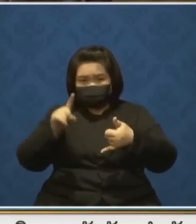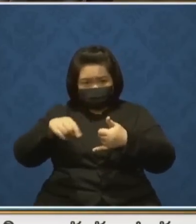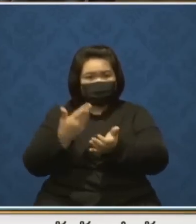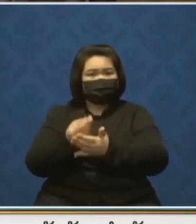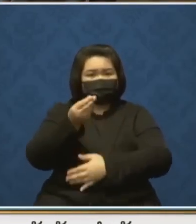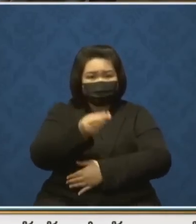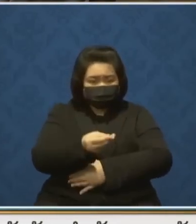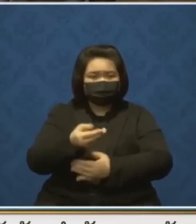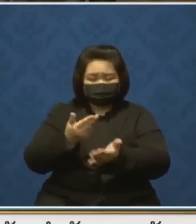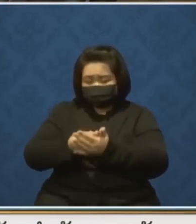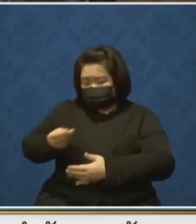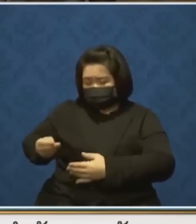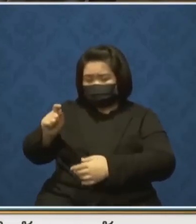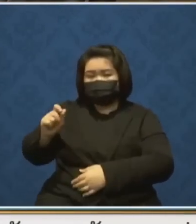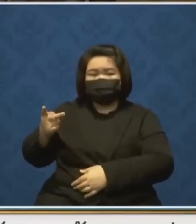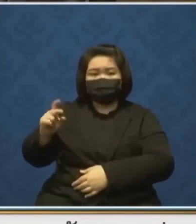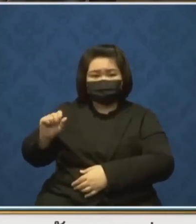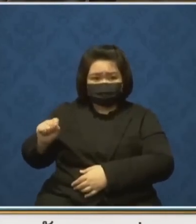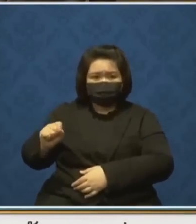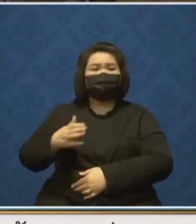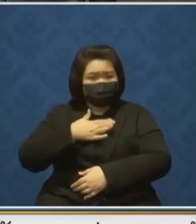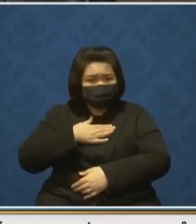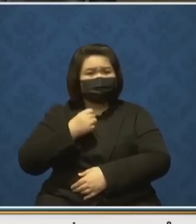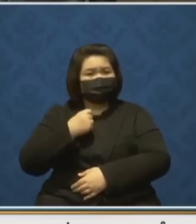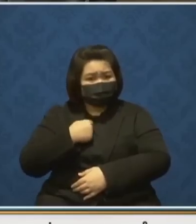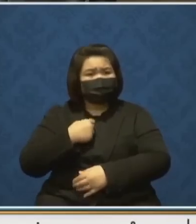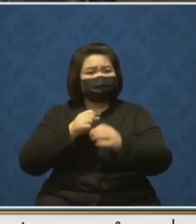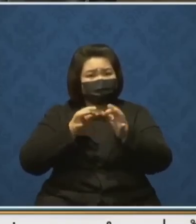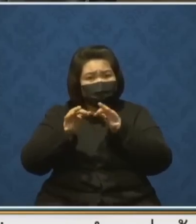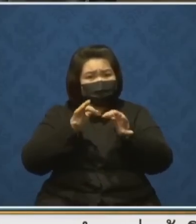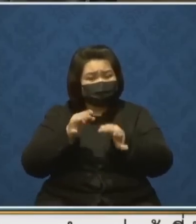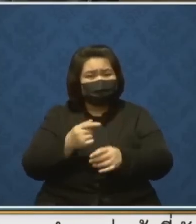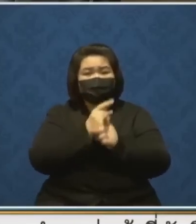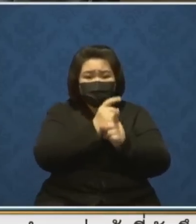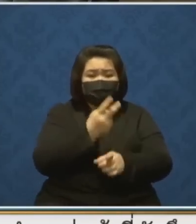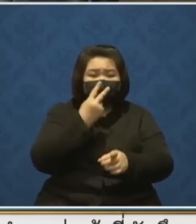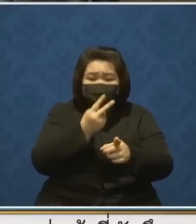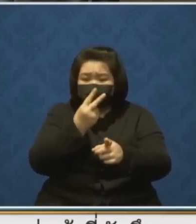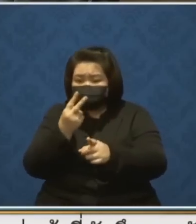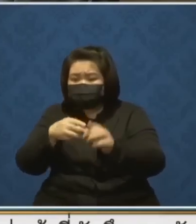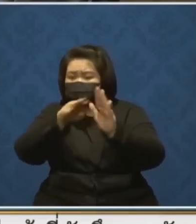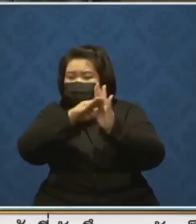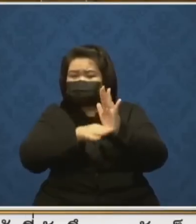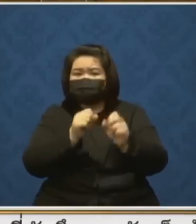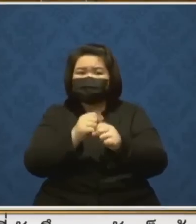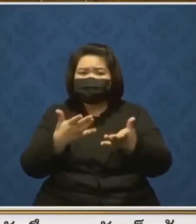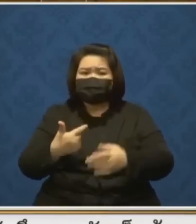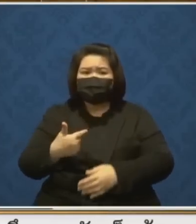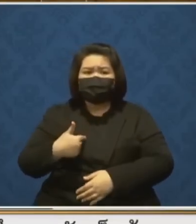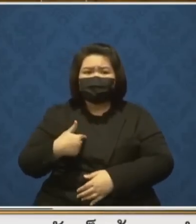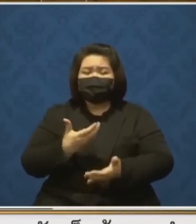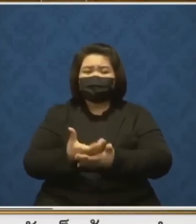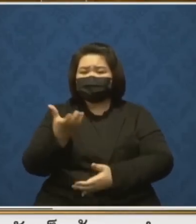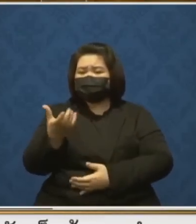NI linearธิบายว่าผมติดตามความเสยหายยังไงแล้วมไมมกวก้อนเดีย